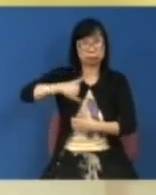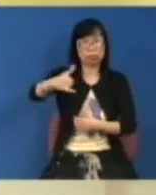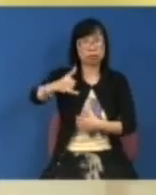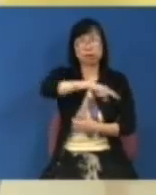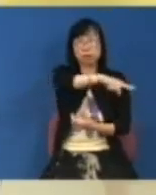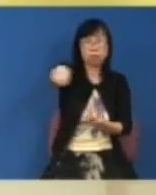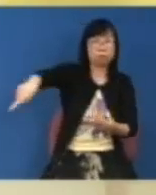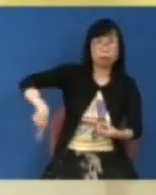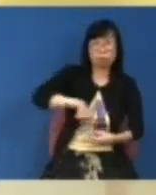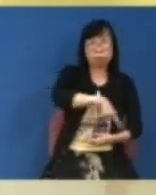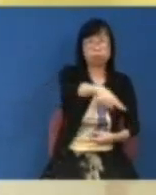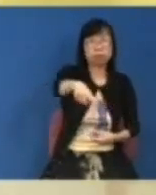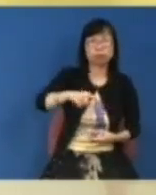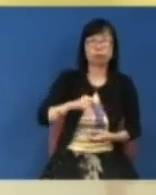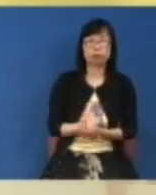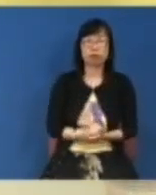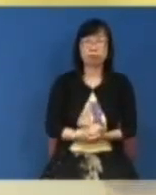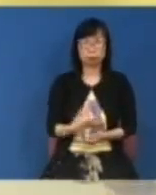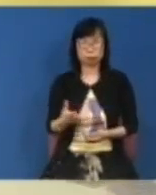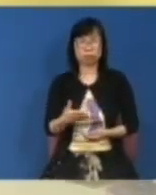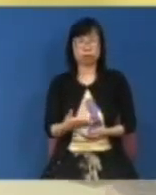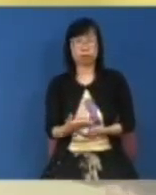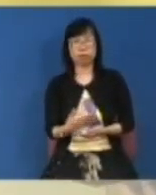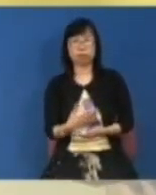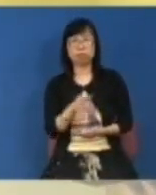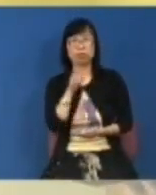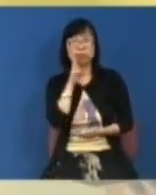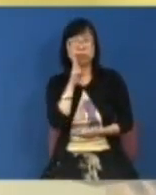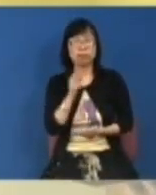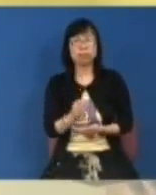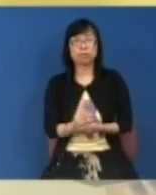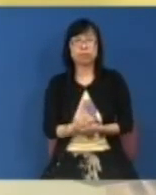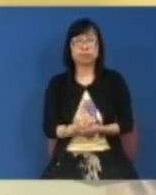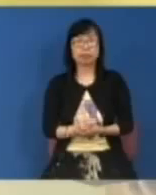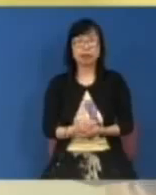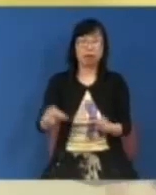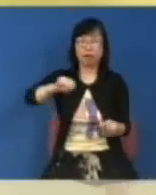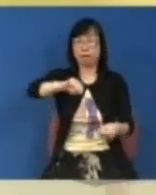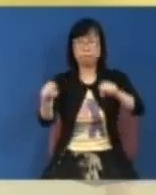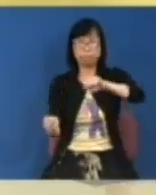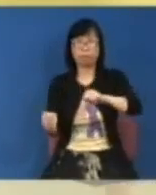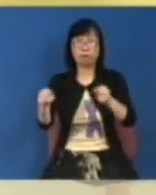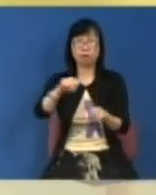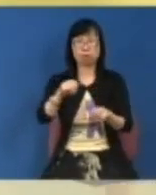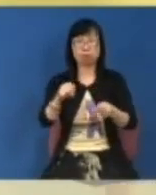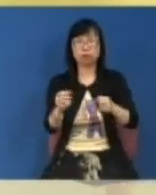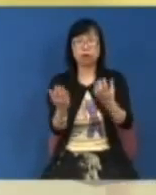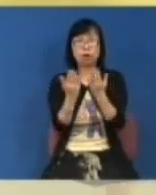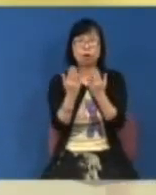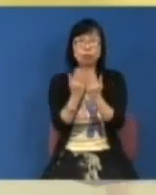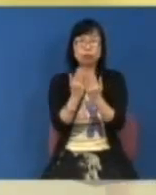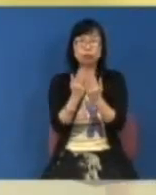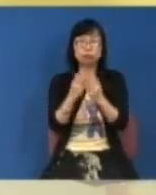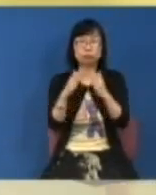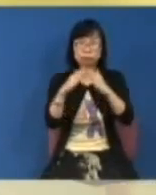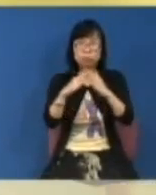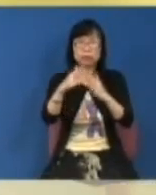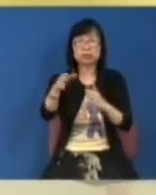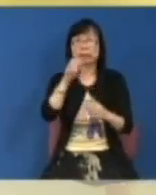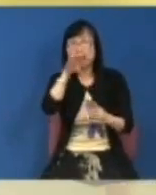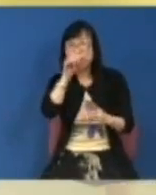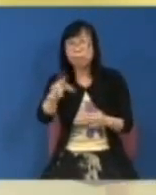嗰陣 個廣場，如果你覺得當喺科學館個諮詢咁不易，我哋衝入去抗議都唔